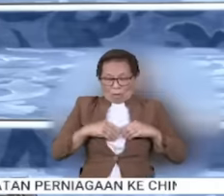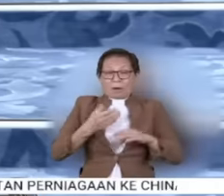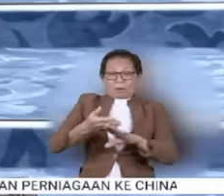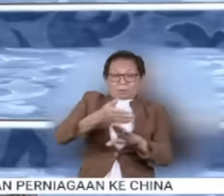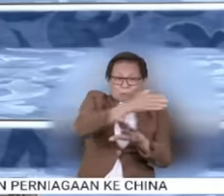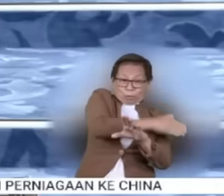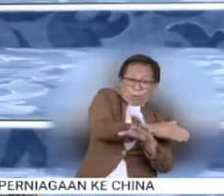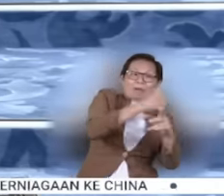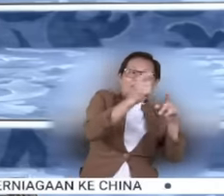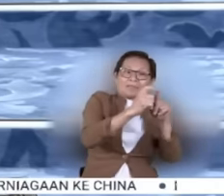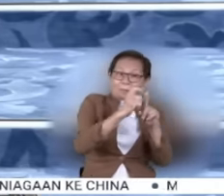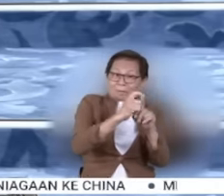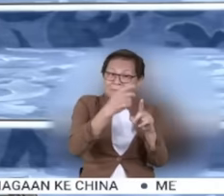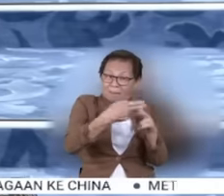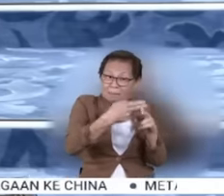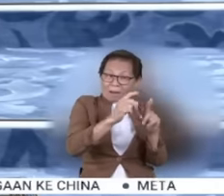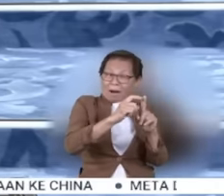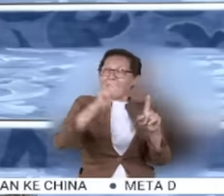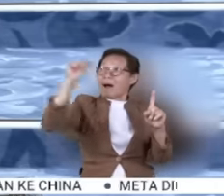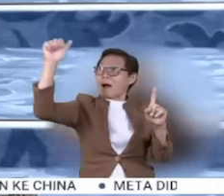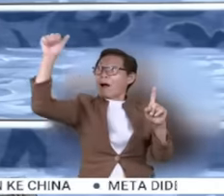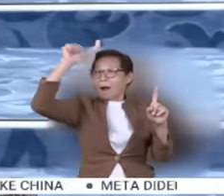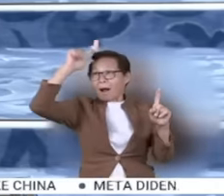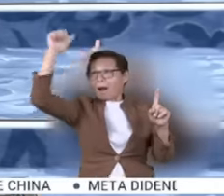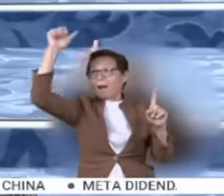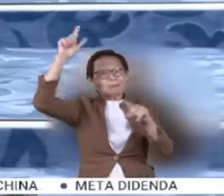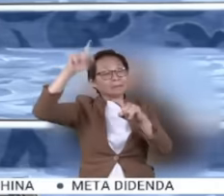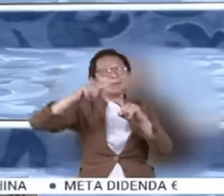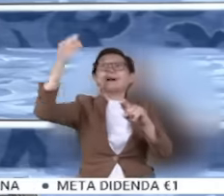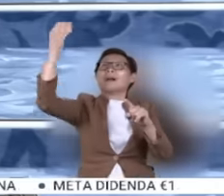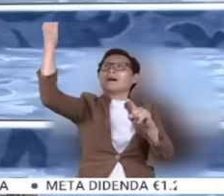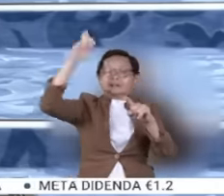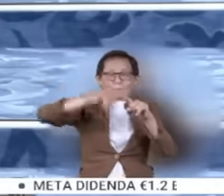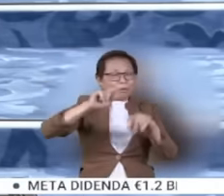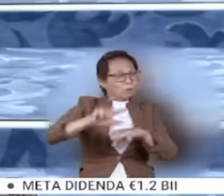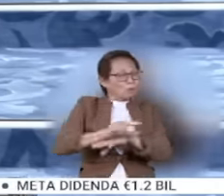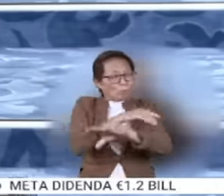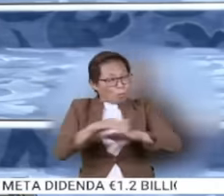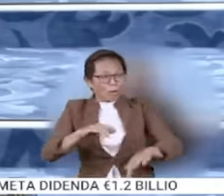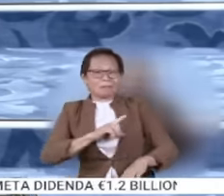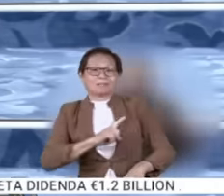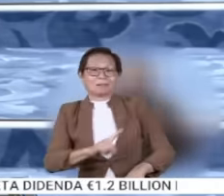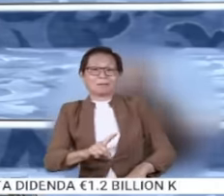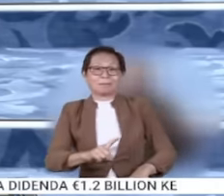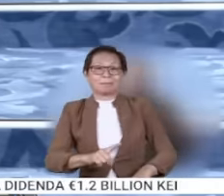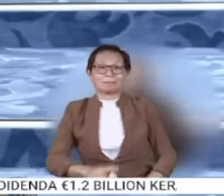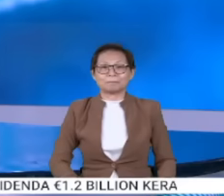nama Allah tidak boleh digunakan oleh bukan Islam